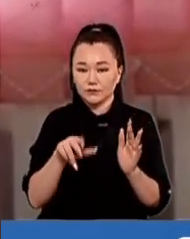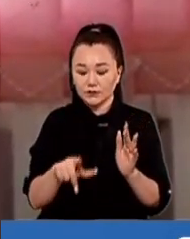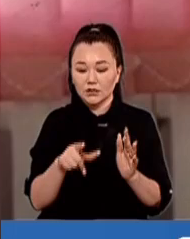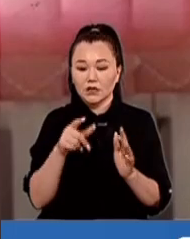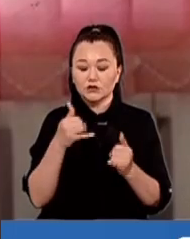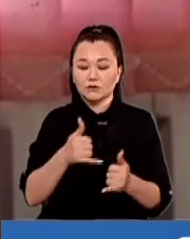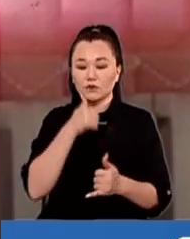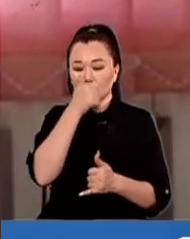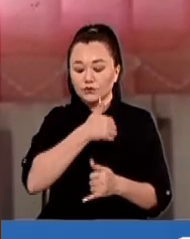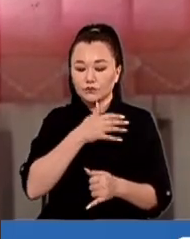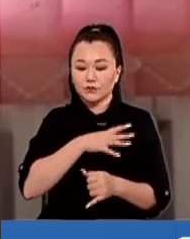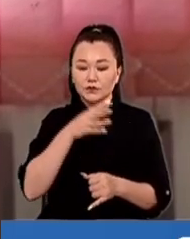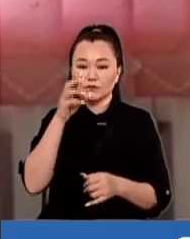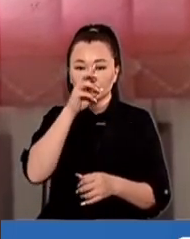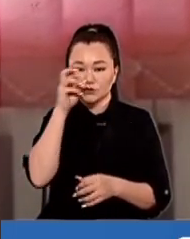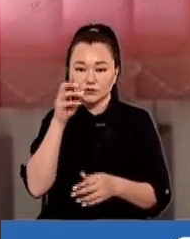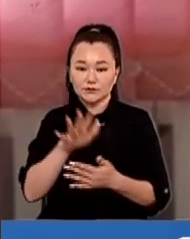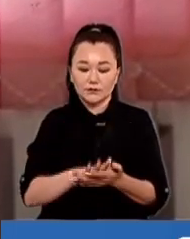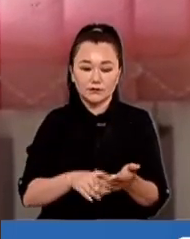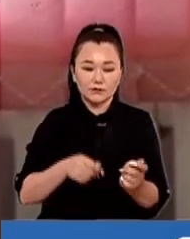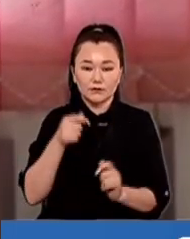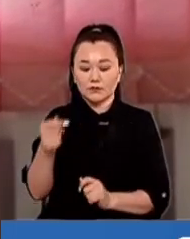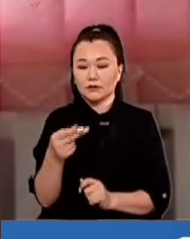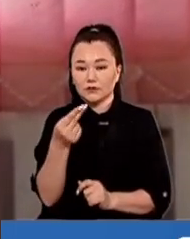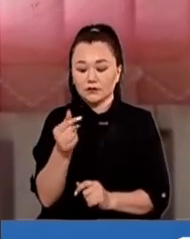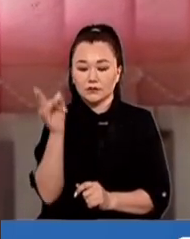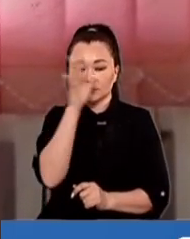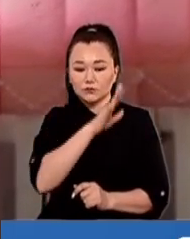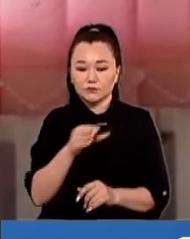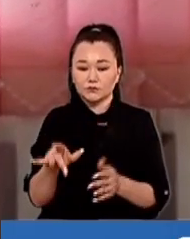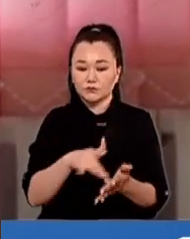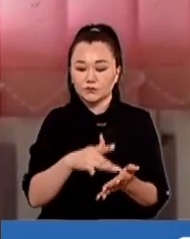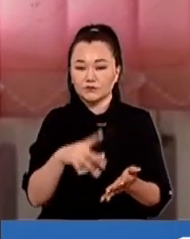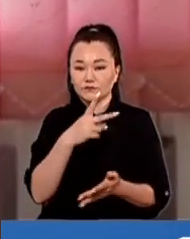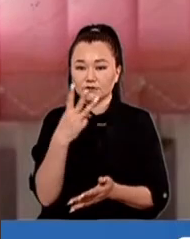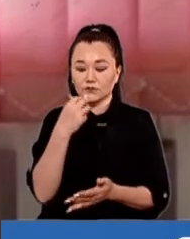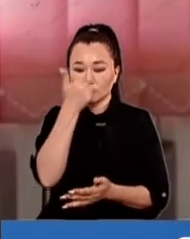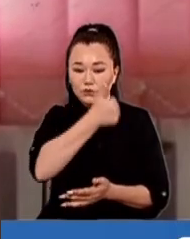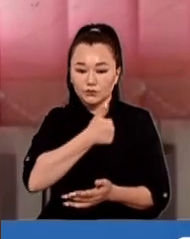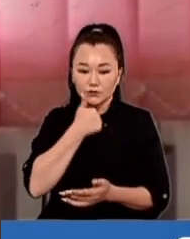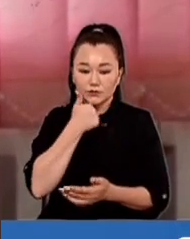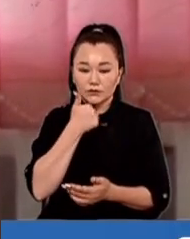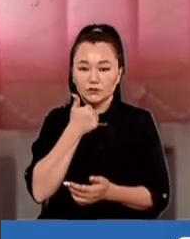текущем году была подана бюджетная заявка на уточнение республиканского бюджета 2023 года.